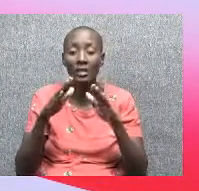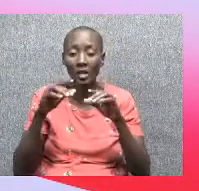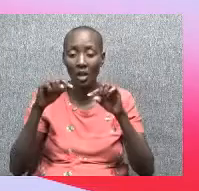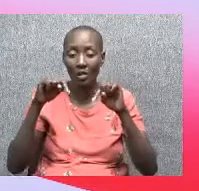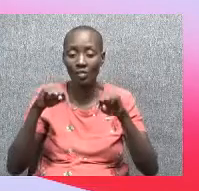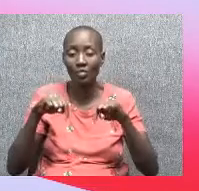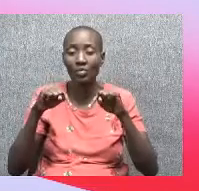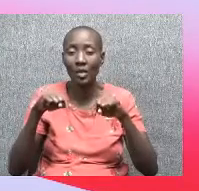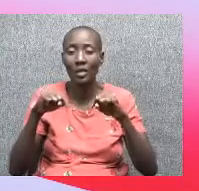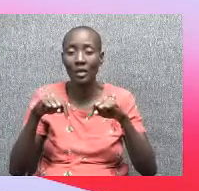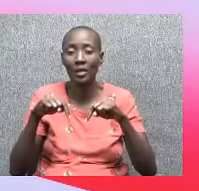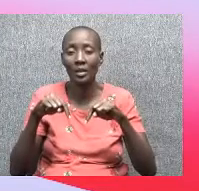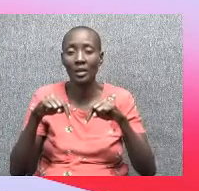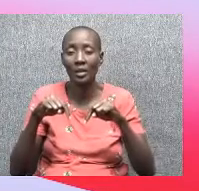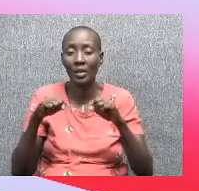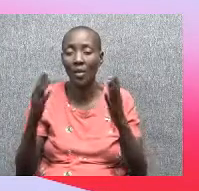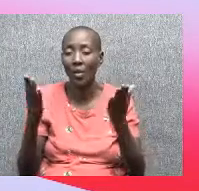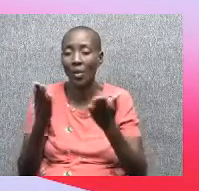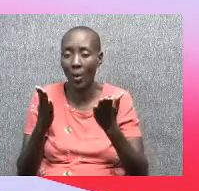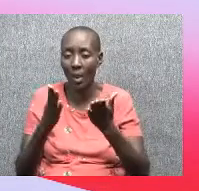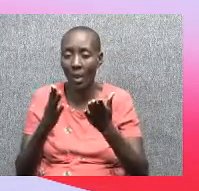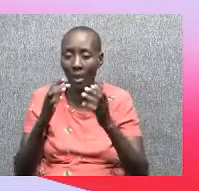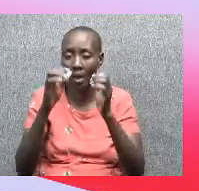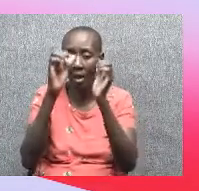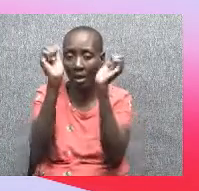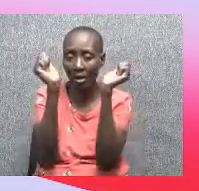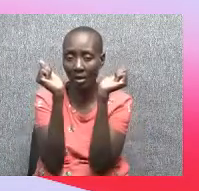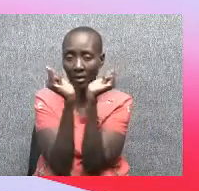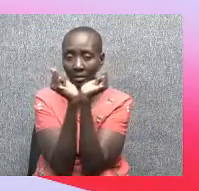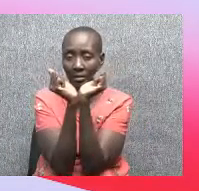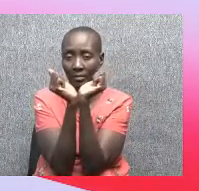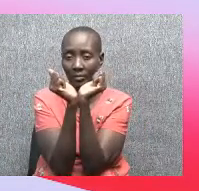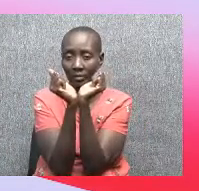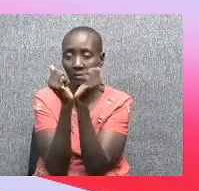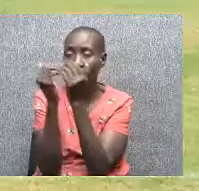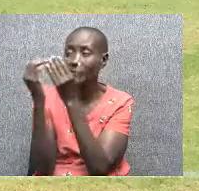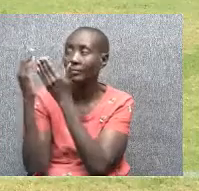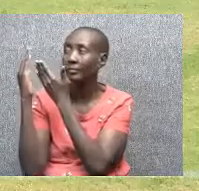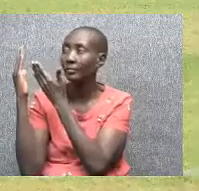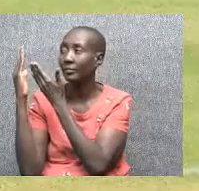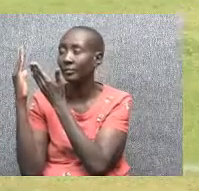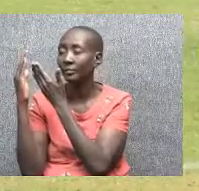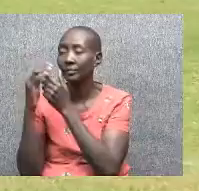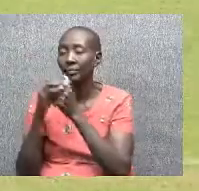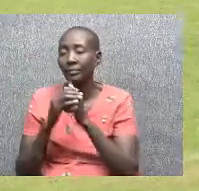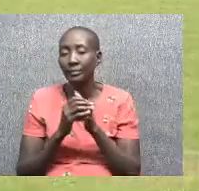ambao ulifanyika katika uga wa Kasarani. Tazama.